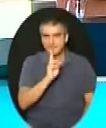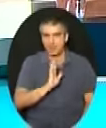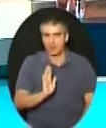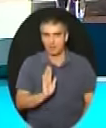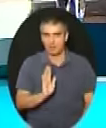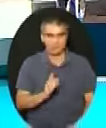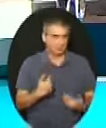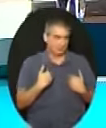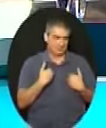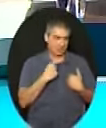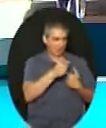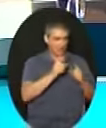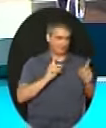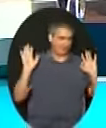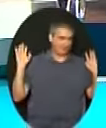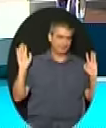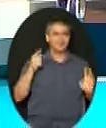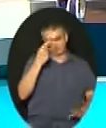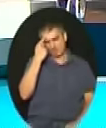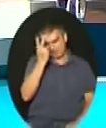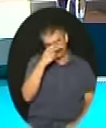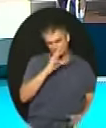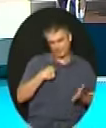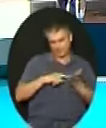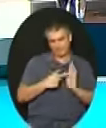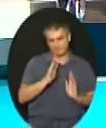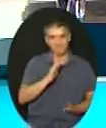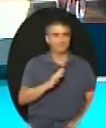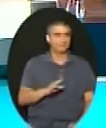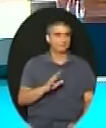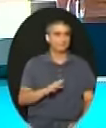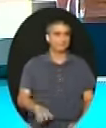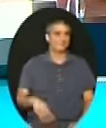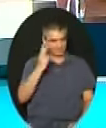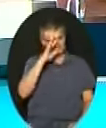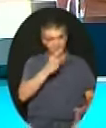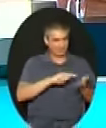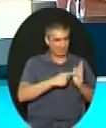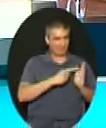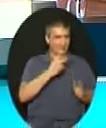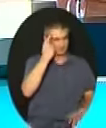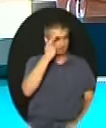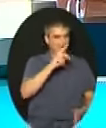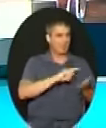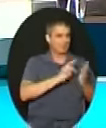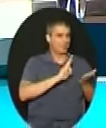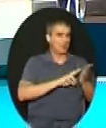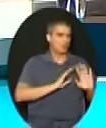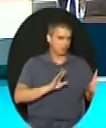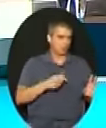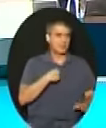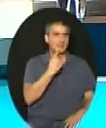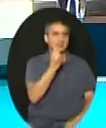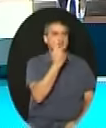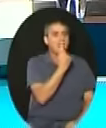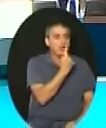לקלל. אני לא אשם ולא אתם. אתה מבין בדיוק על מה דיברת. לא, אני מבין מה אתה התכוונת, אבל אני חושב שהכוונה היא לא נכונה. אני אגיד